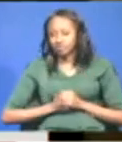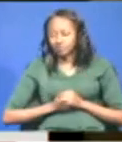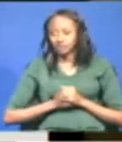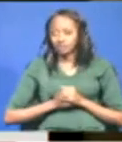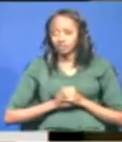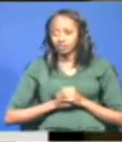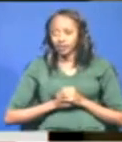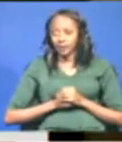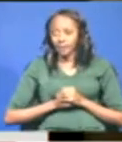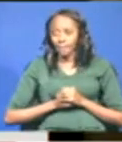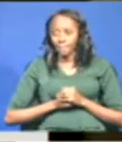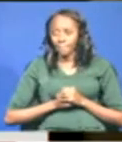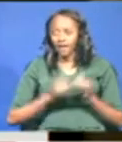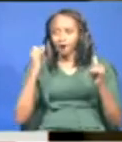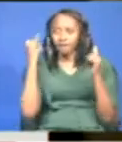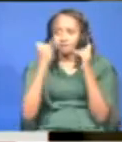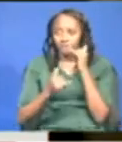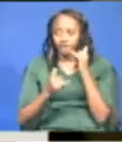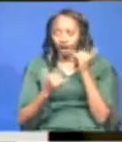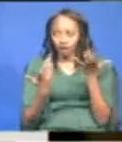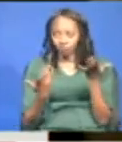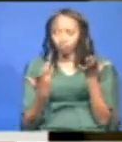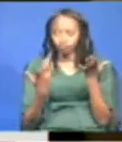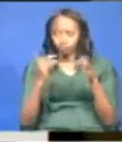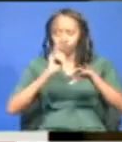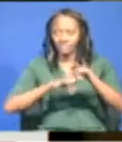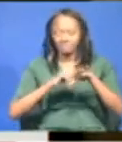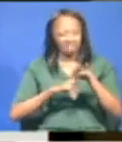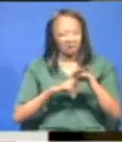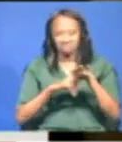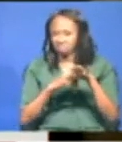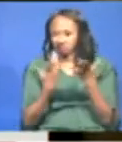watoto wetu hawatarithi deni kutoka kwetu.